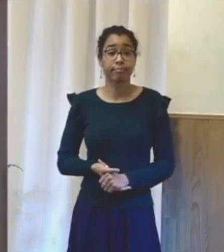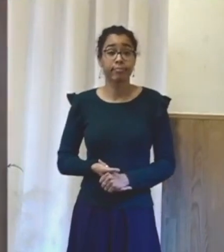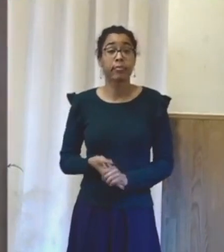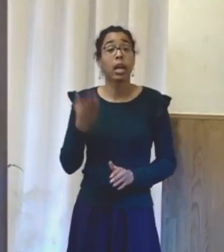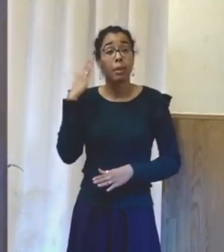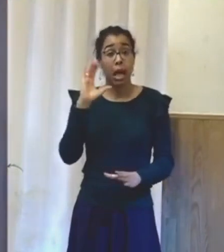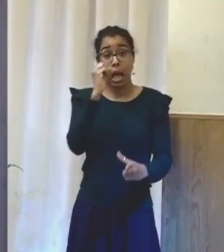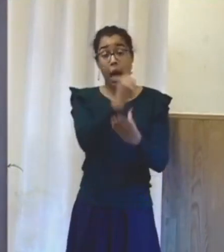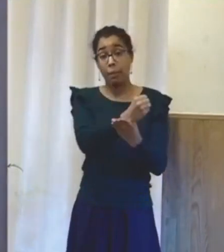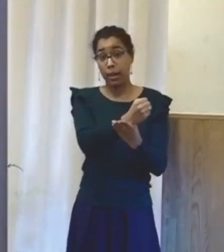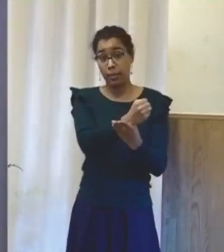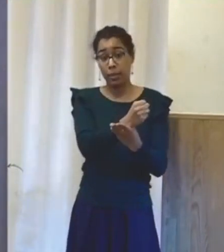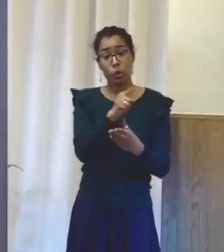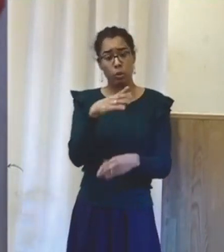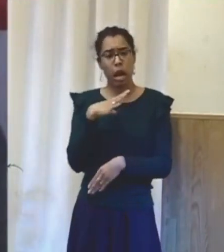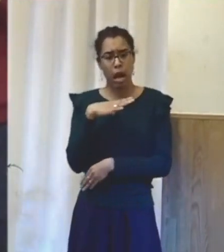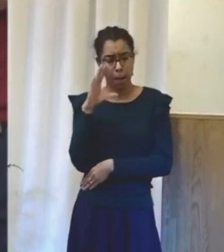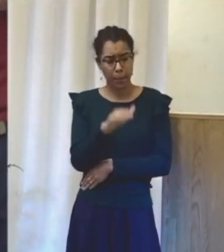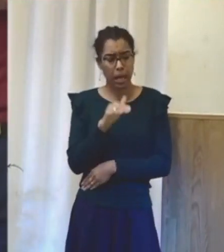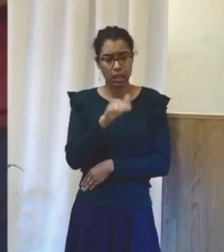Mais Abraham a reçu justement un appel